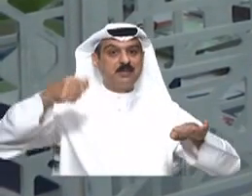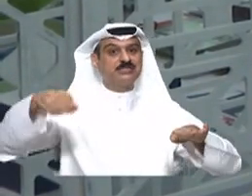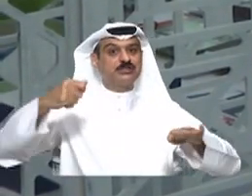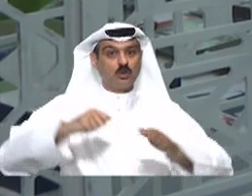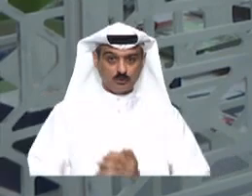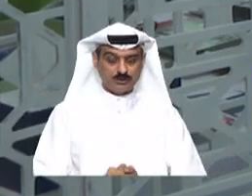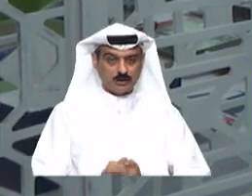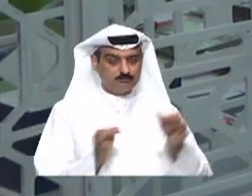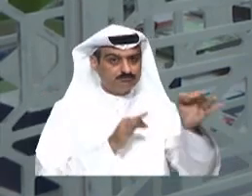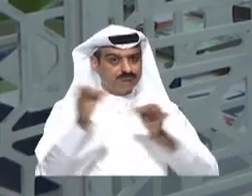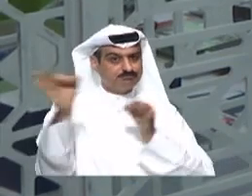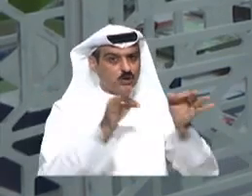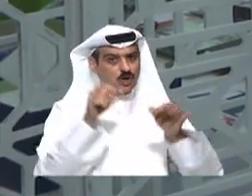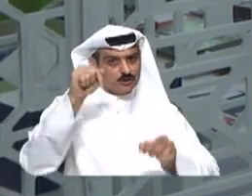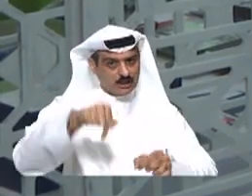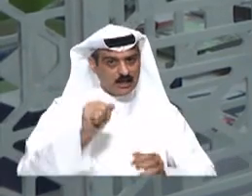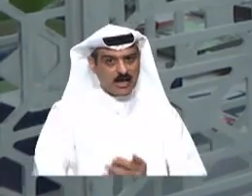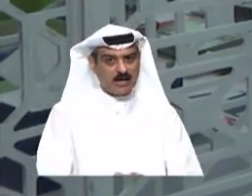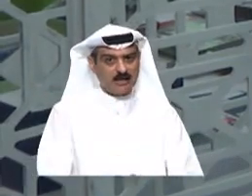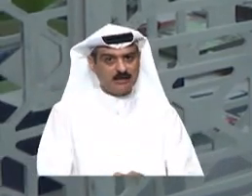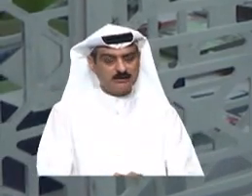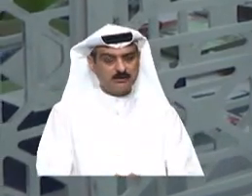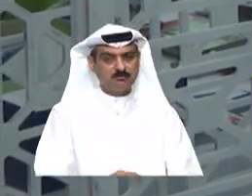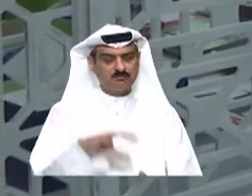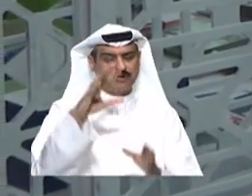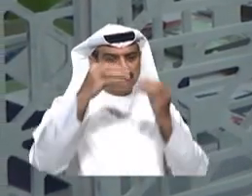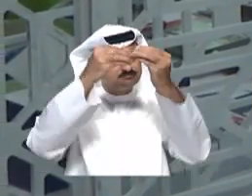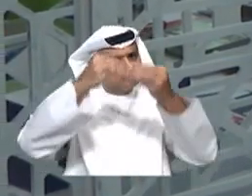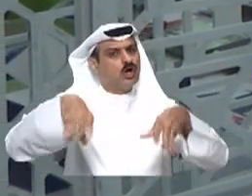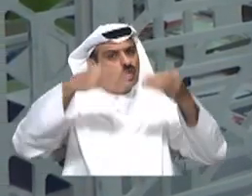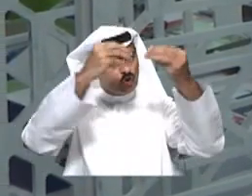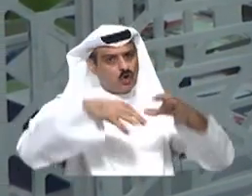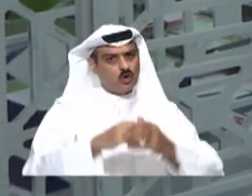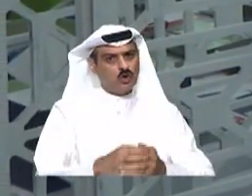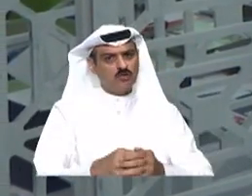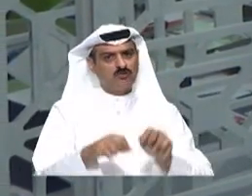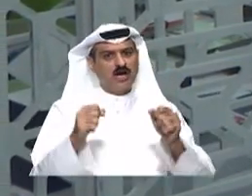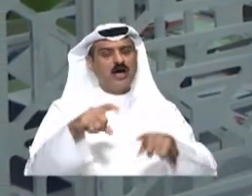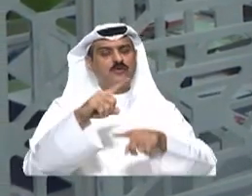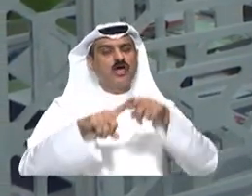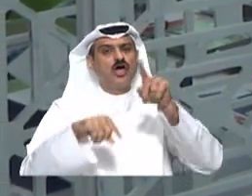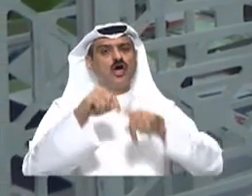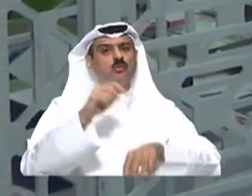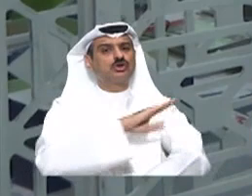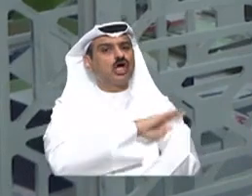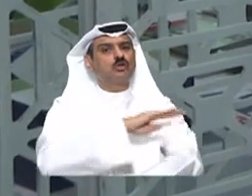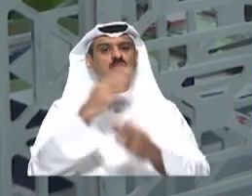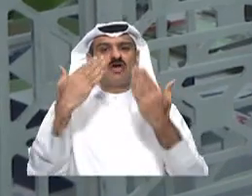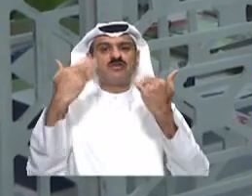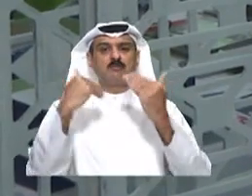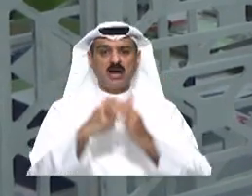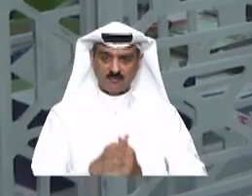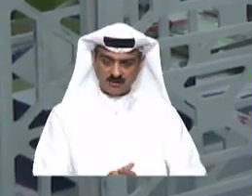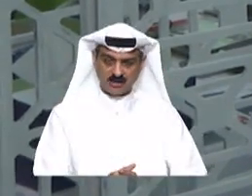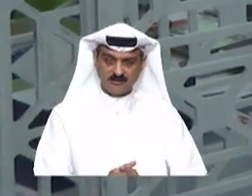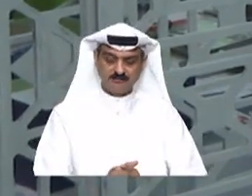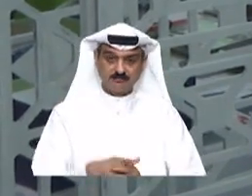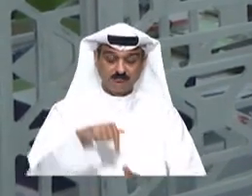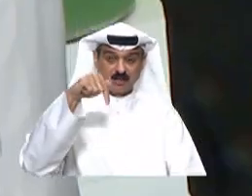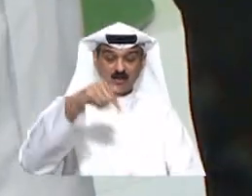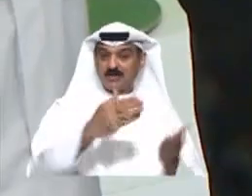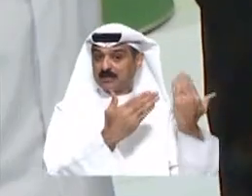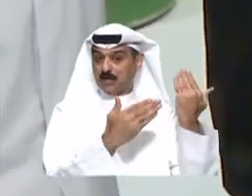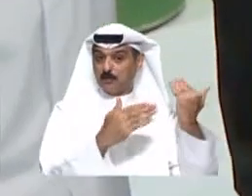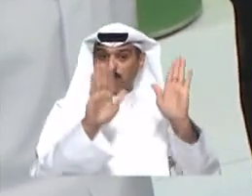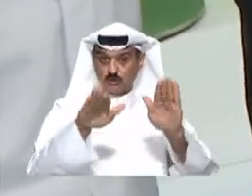ان مطالبين بإيجاد حلول واقعية لمشكلة البطالة والبطالة المقنعة اللي قد نعاني فيها خلال الفترة